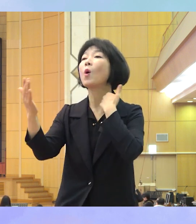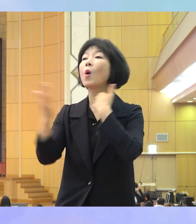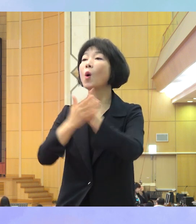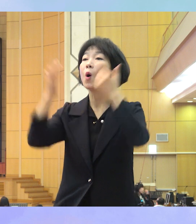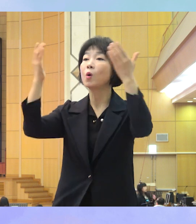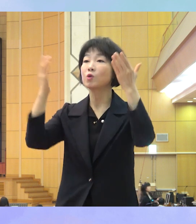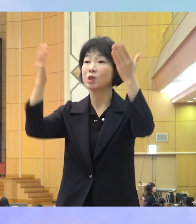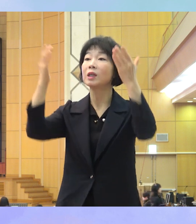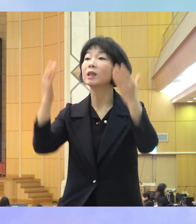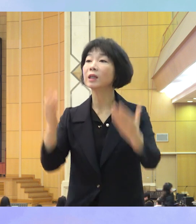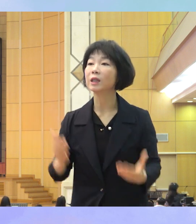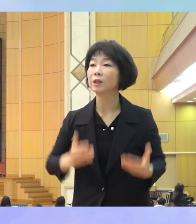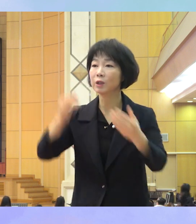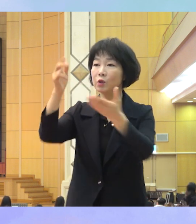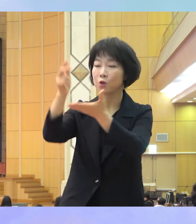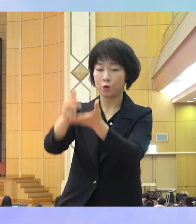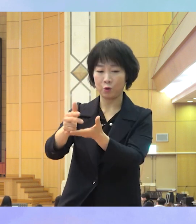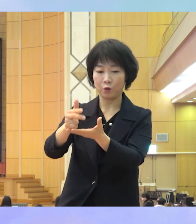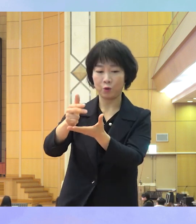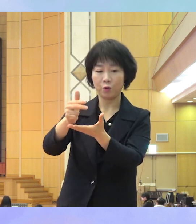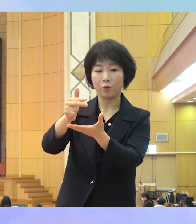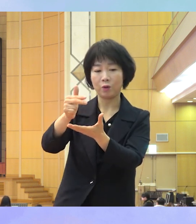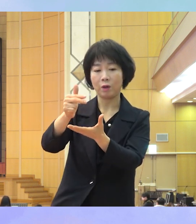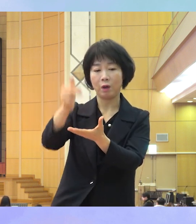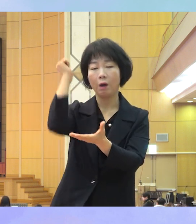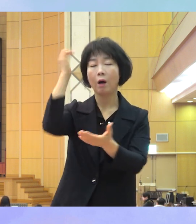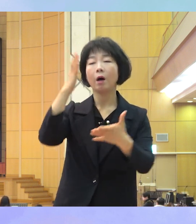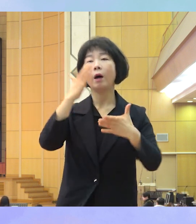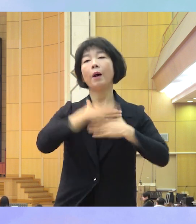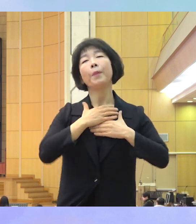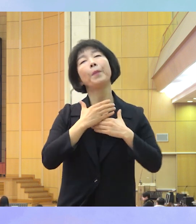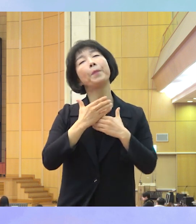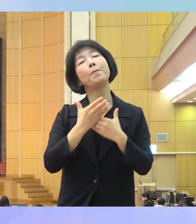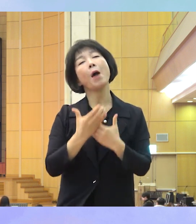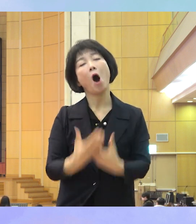나를 도우시는 주